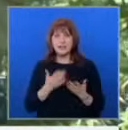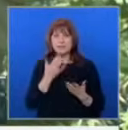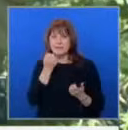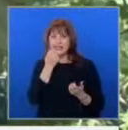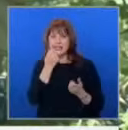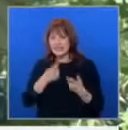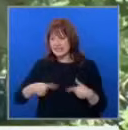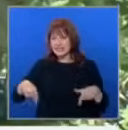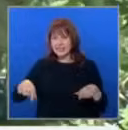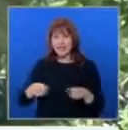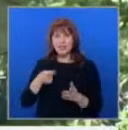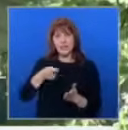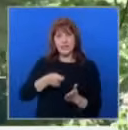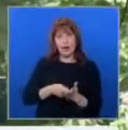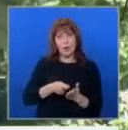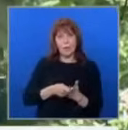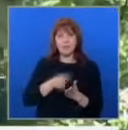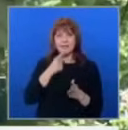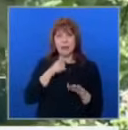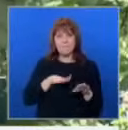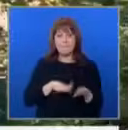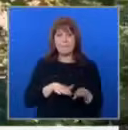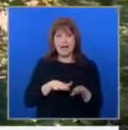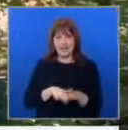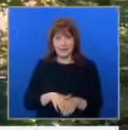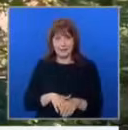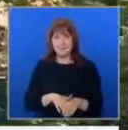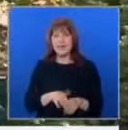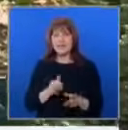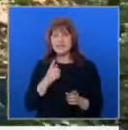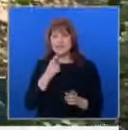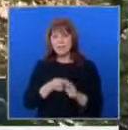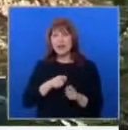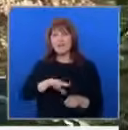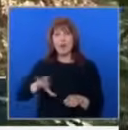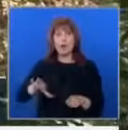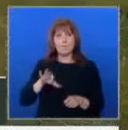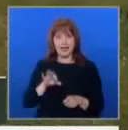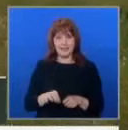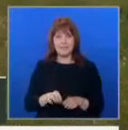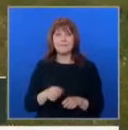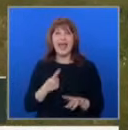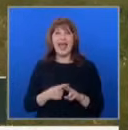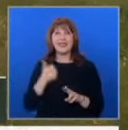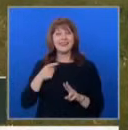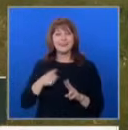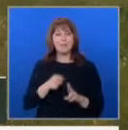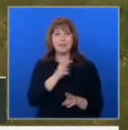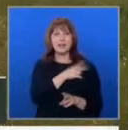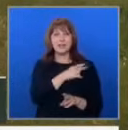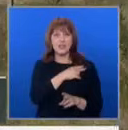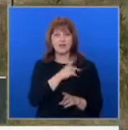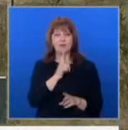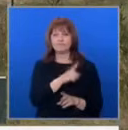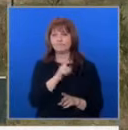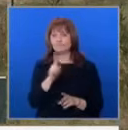да откупи общински имот за паркинг на комплекса. Преди седмица шефът на НАП Румен Спецов разпореди проверка на фирмите на Михайлов